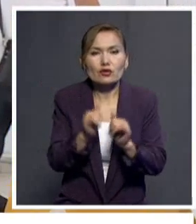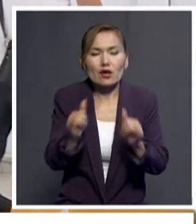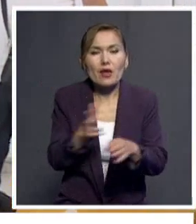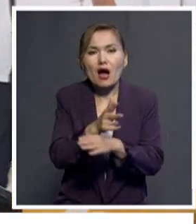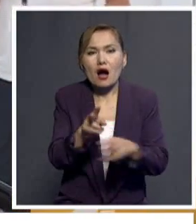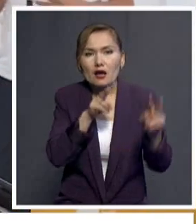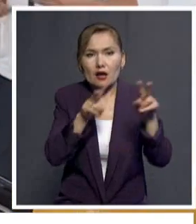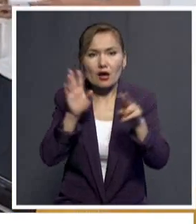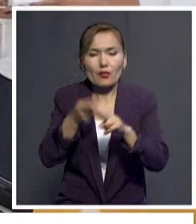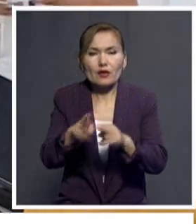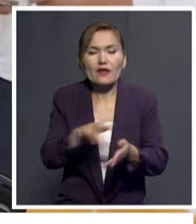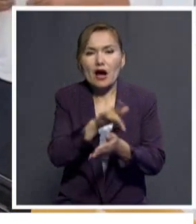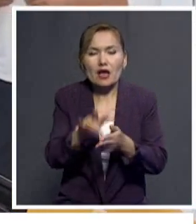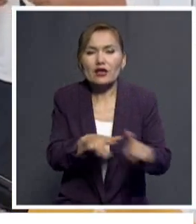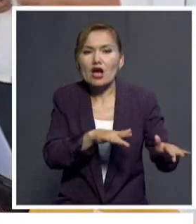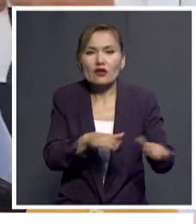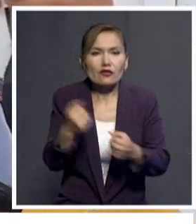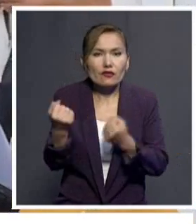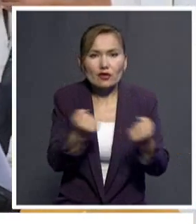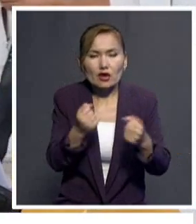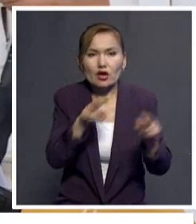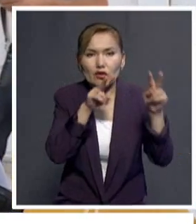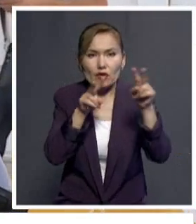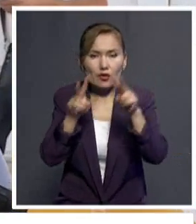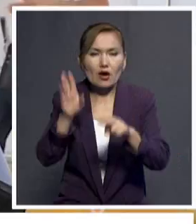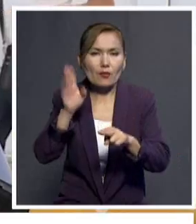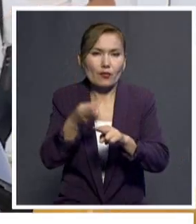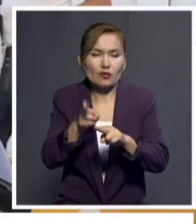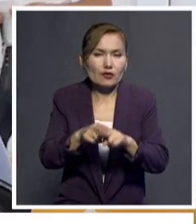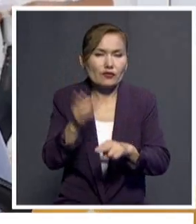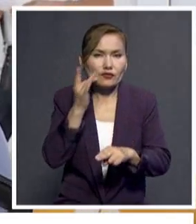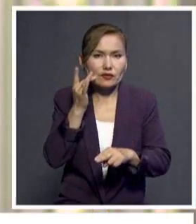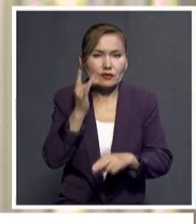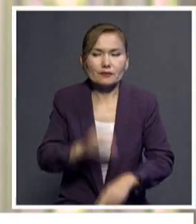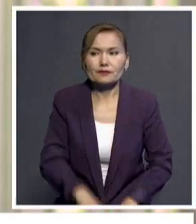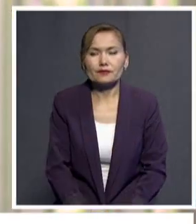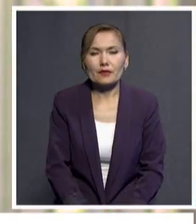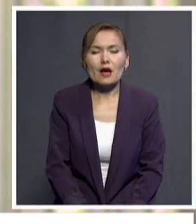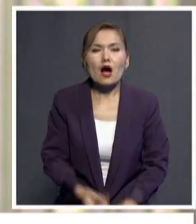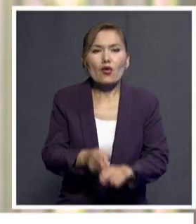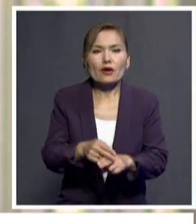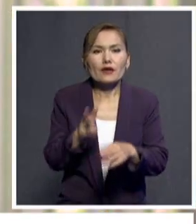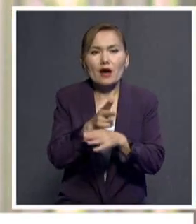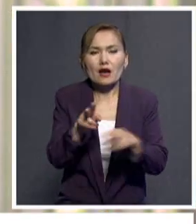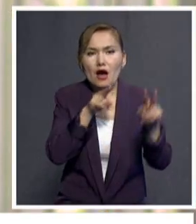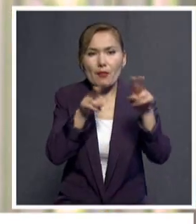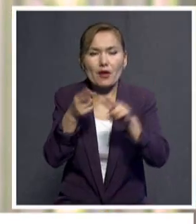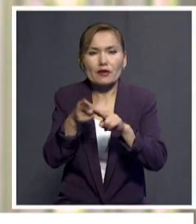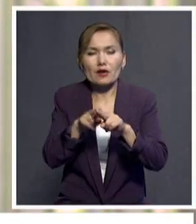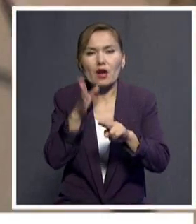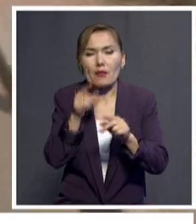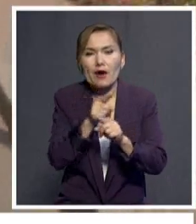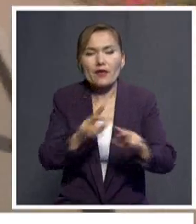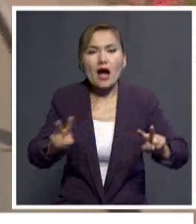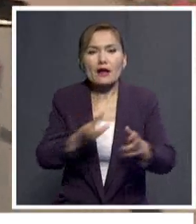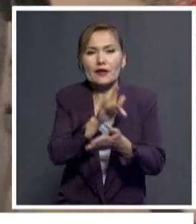біздің назарымызда болады. Сондықтан жүргізушілерге жол ережесін сақтап жүруге кеңес берем. Сергек камералары орнатылғаннан бері Астанада жол